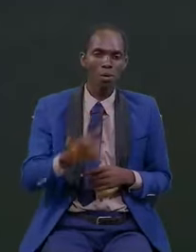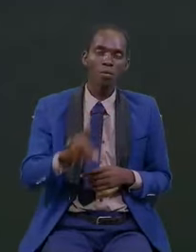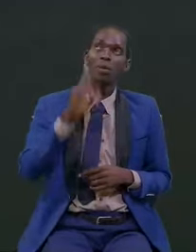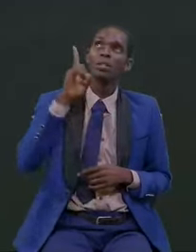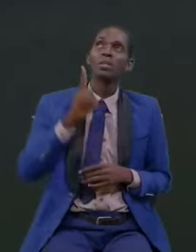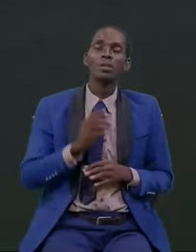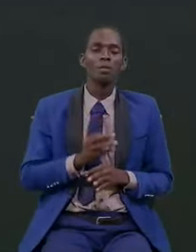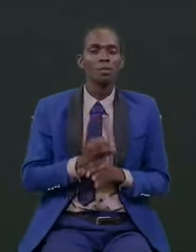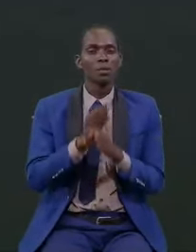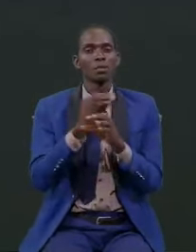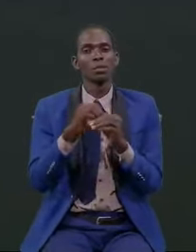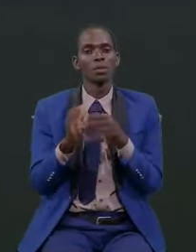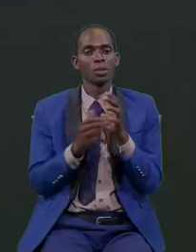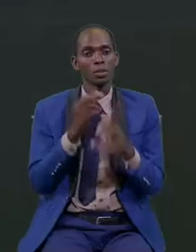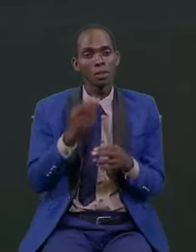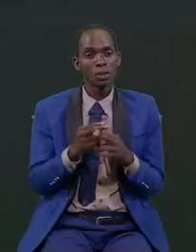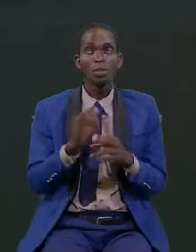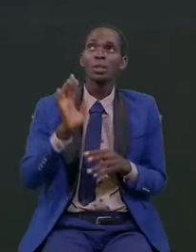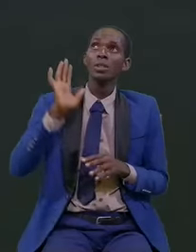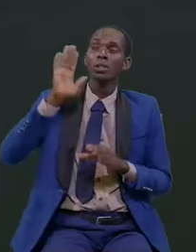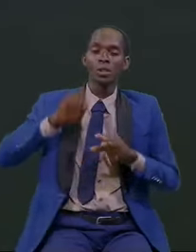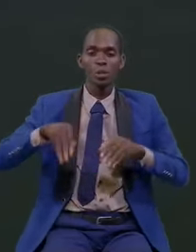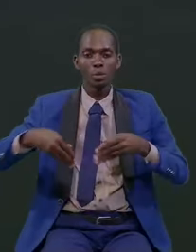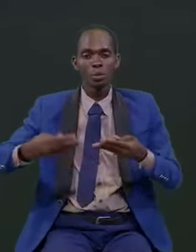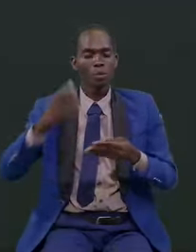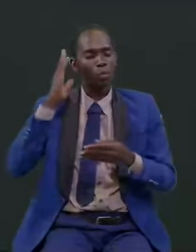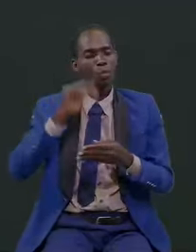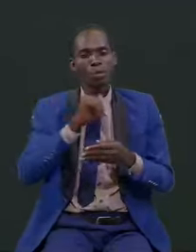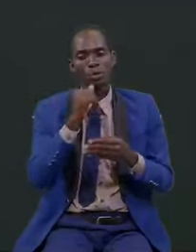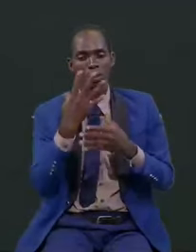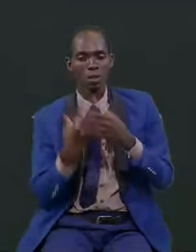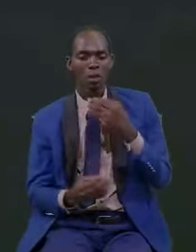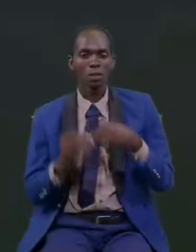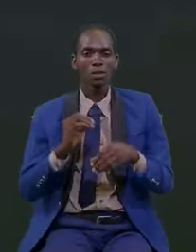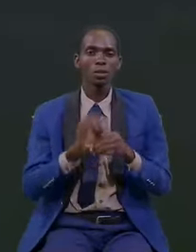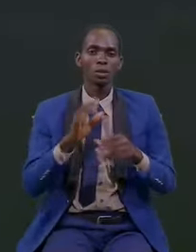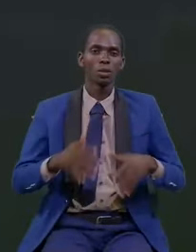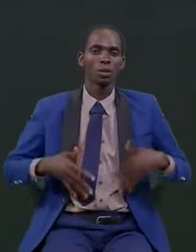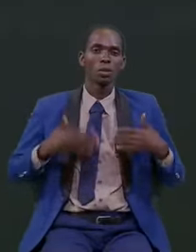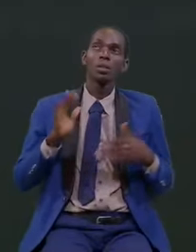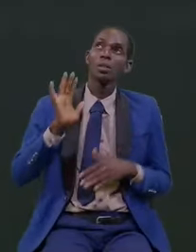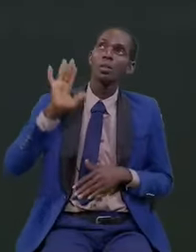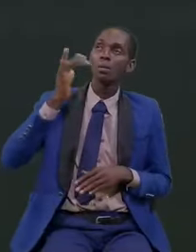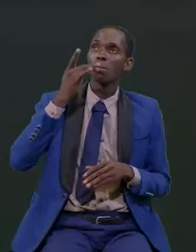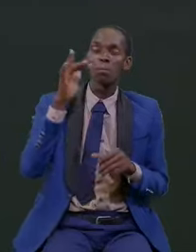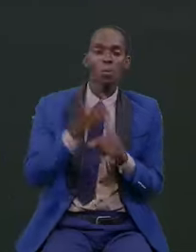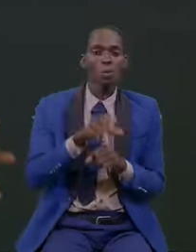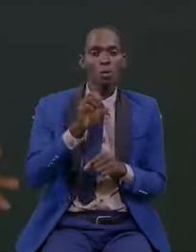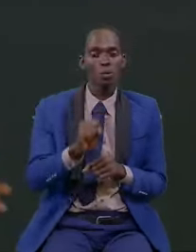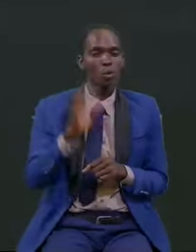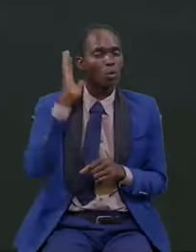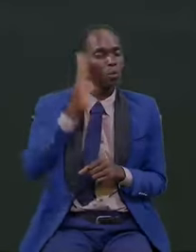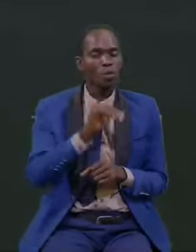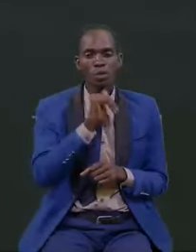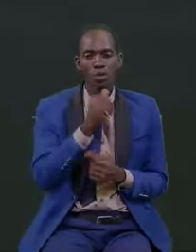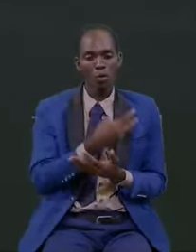fidèle. Ses provisions ne vont pas s'épuiser dans votre vie. Ses promesses ne vont pas faire défaut